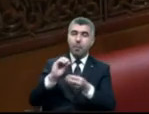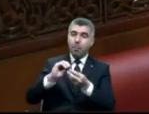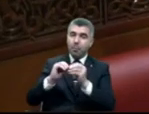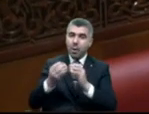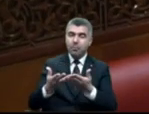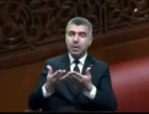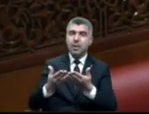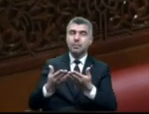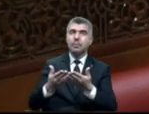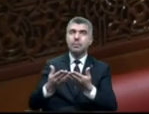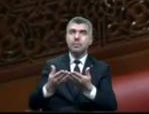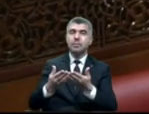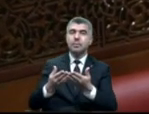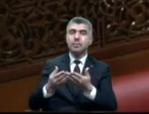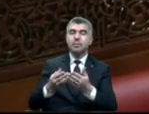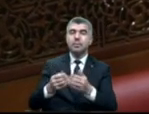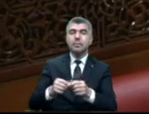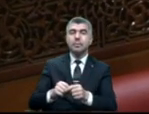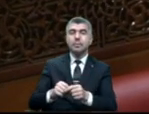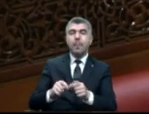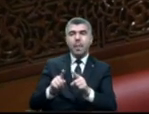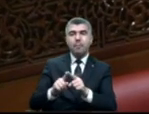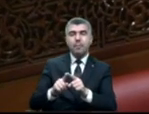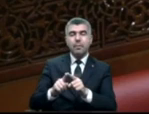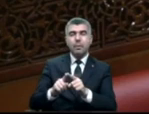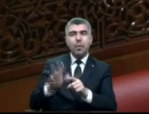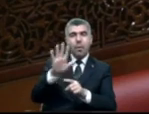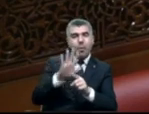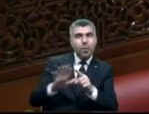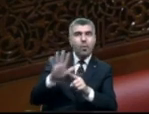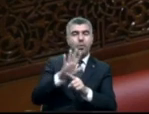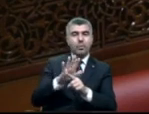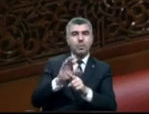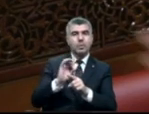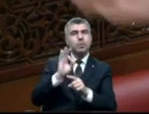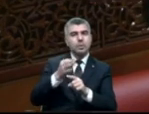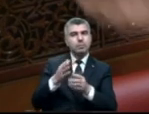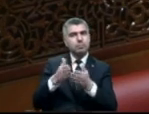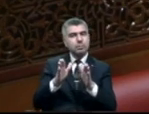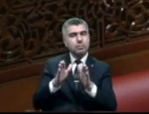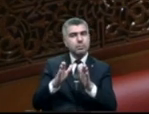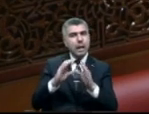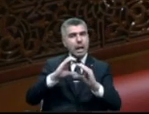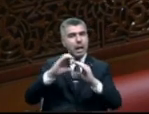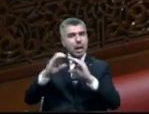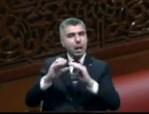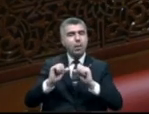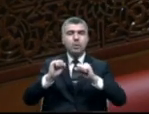إشكاليات ديال يعني الموارد البشرية في القطاع حنا مفتوحين يعني